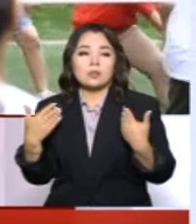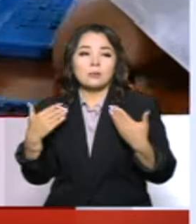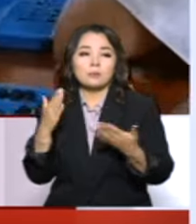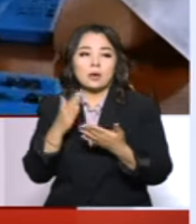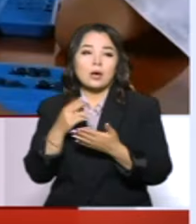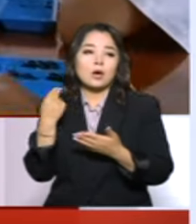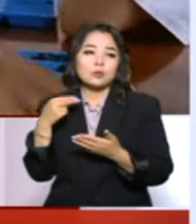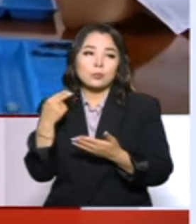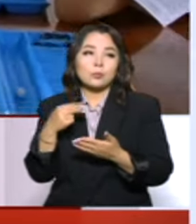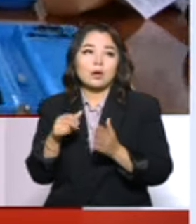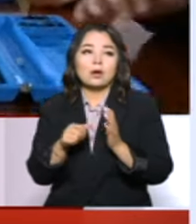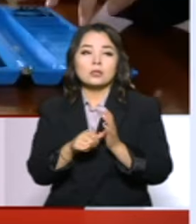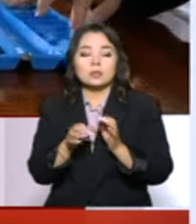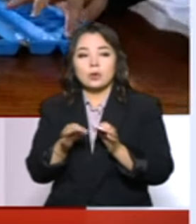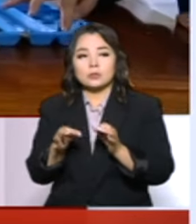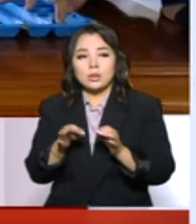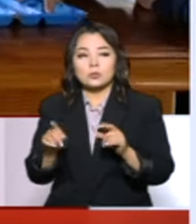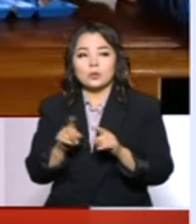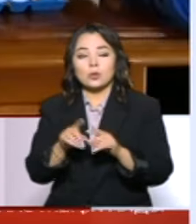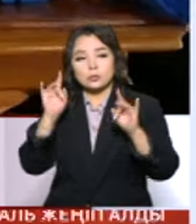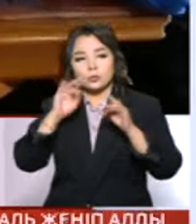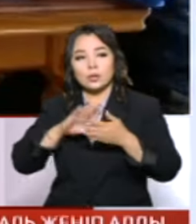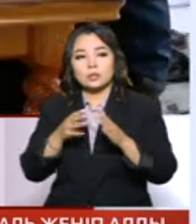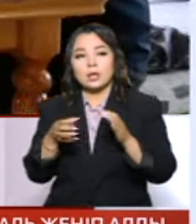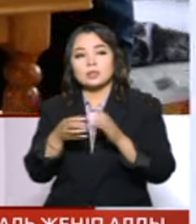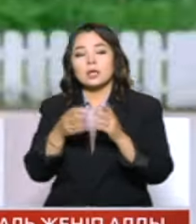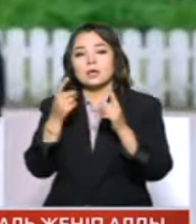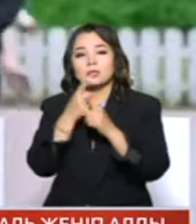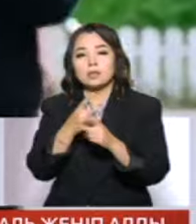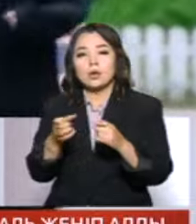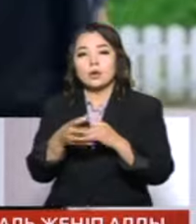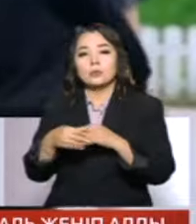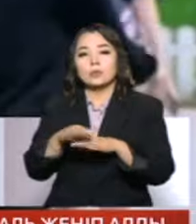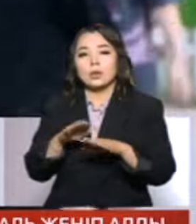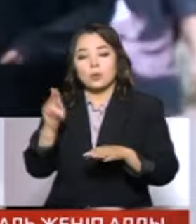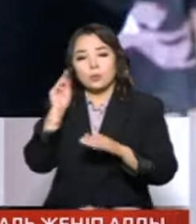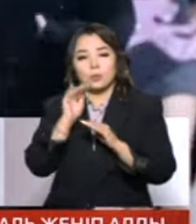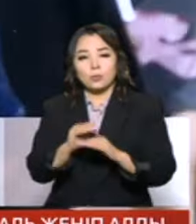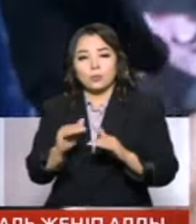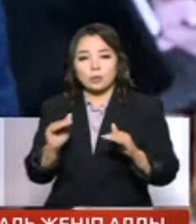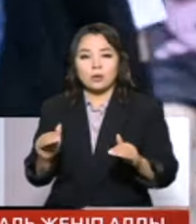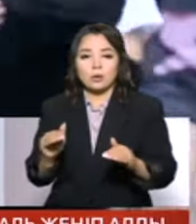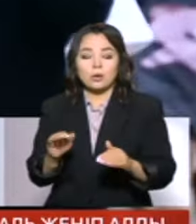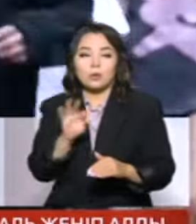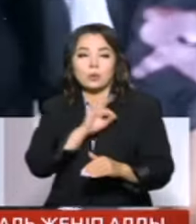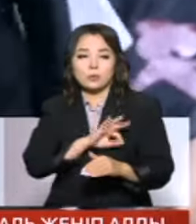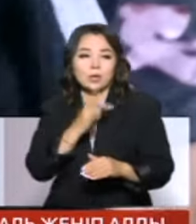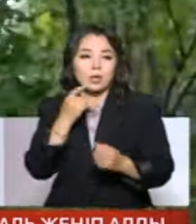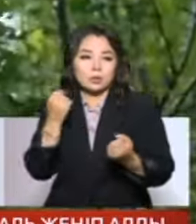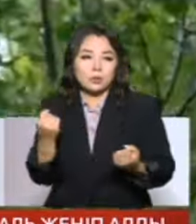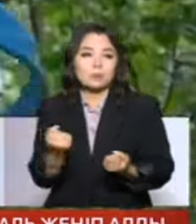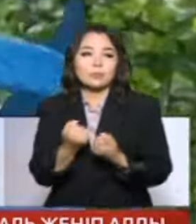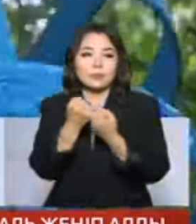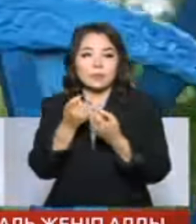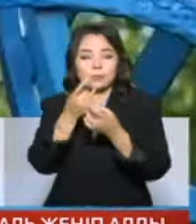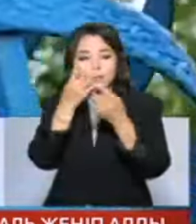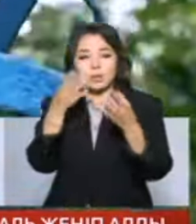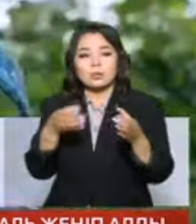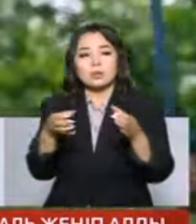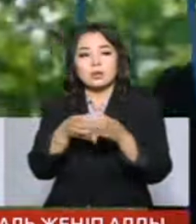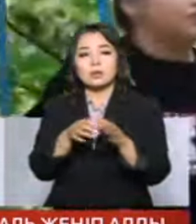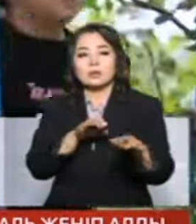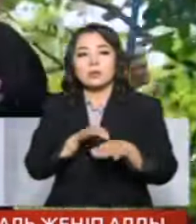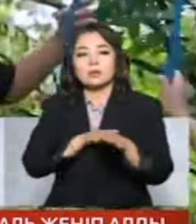Ақтөбе қаласы мен Алтай ауданында төтенше жағдай жарияланған еді. Бұл аумақтардағы оқушыларды қолдау мақсатында түрлі мәдени іс-шаралар қолға